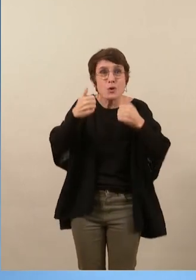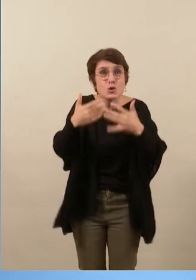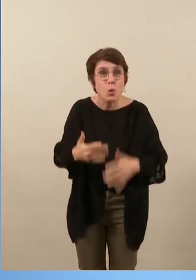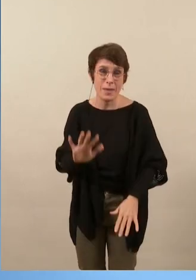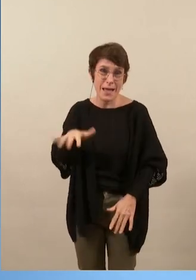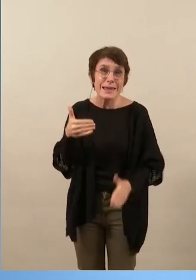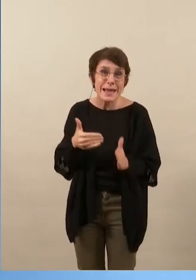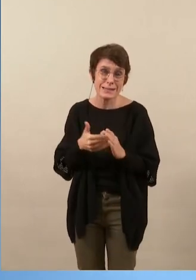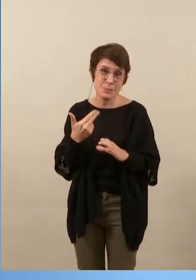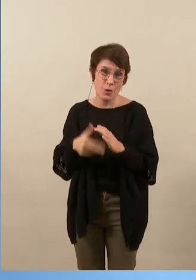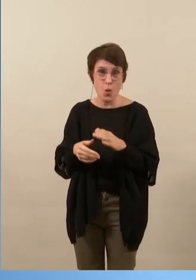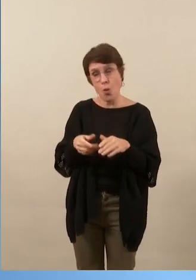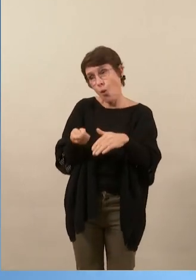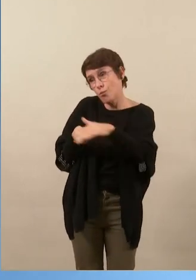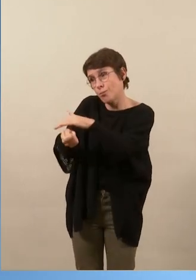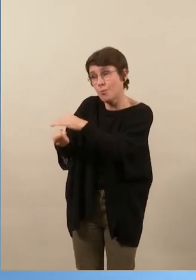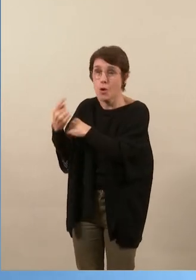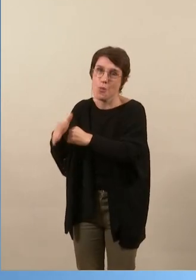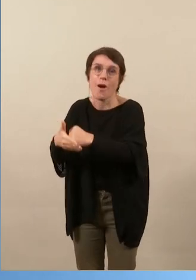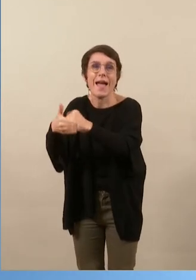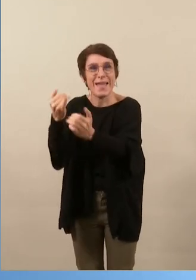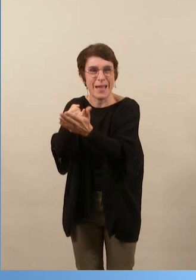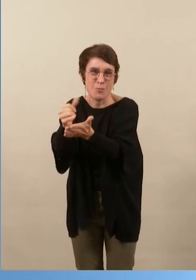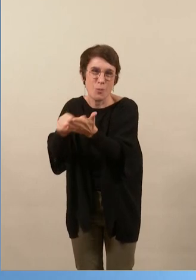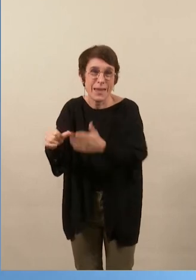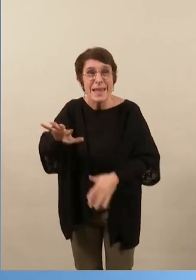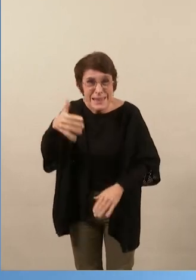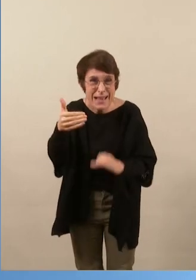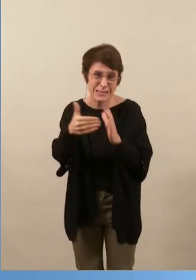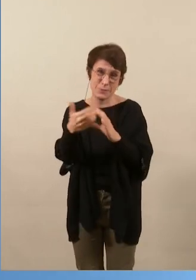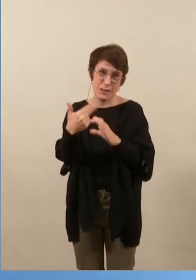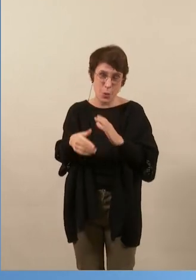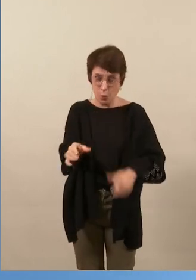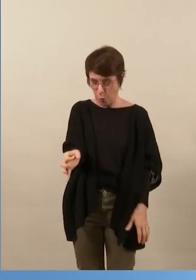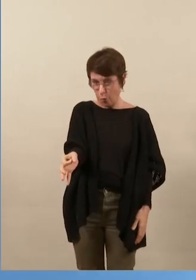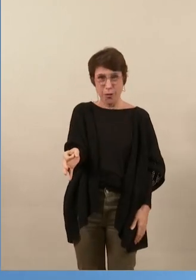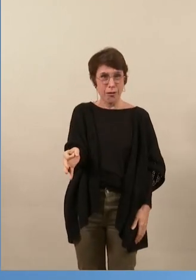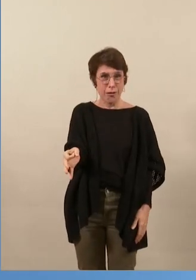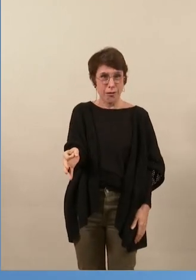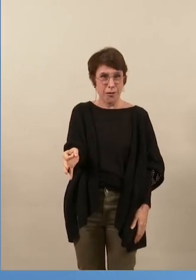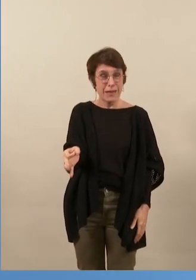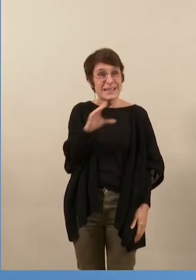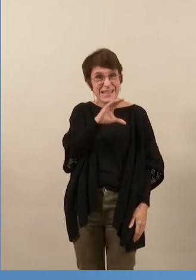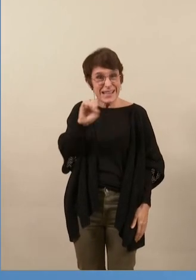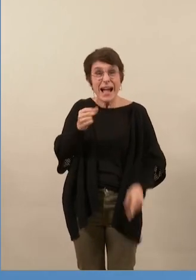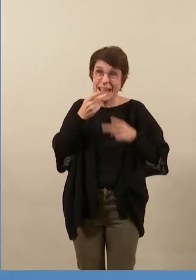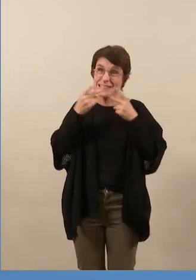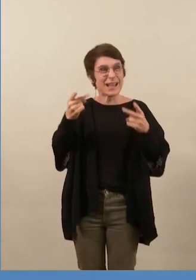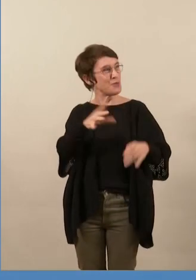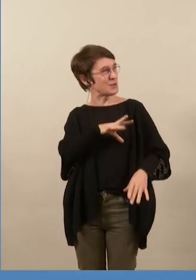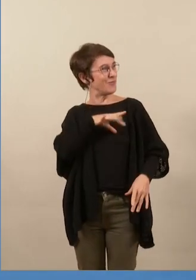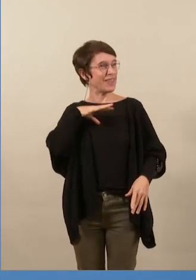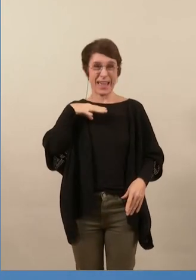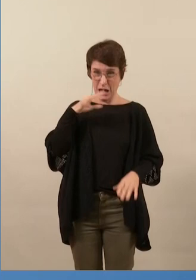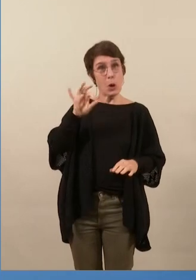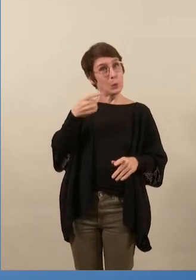grandblo a payé les impôts 15000 € le CCAS a annoncé fièrement que 15000 € avaient été